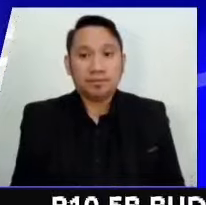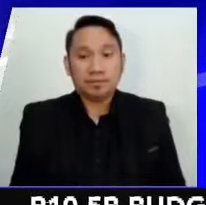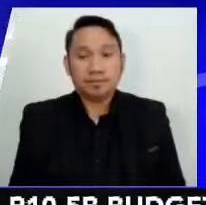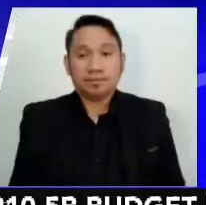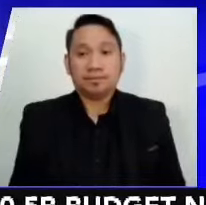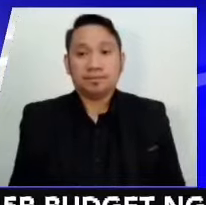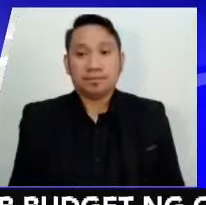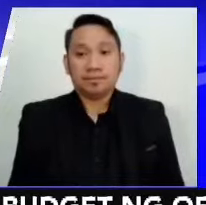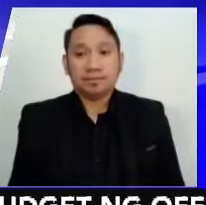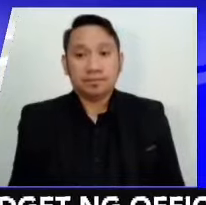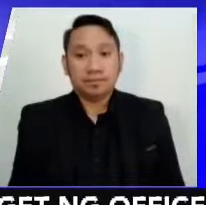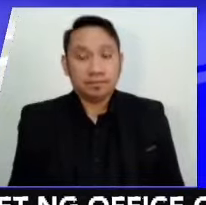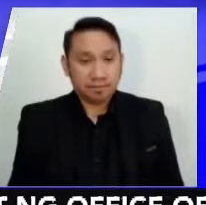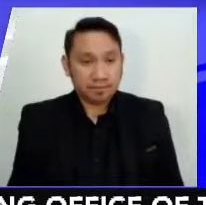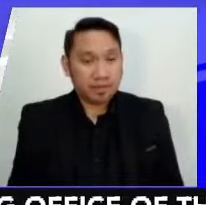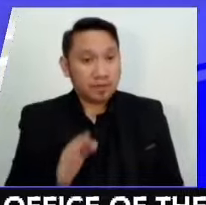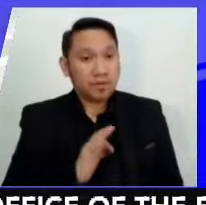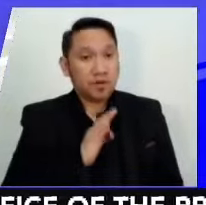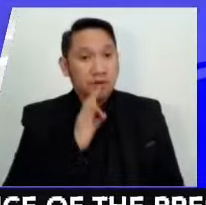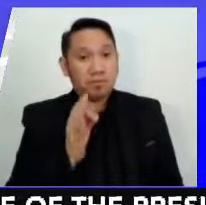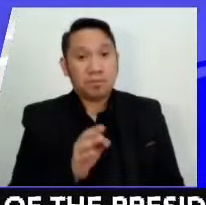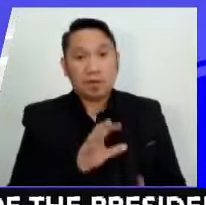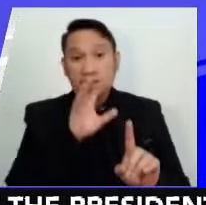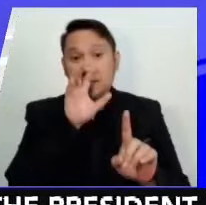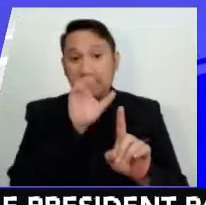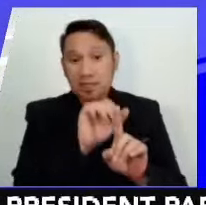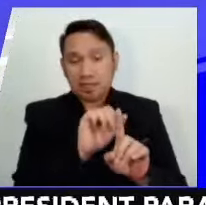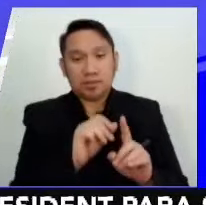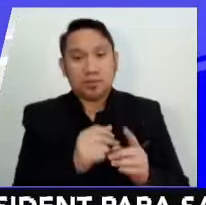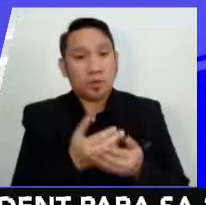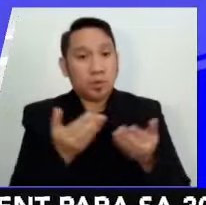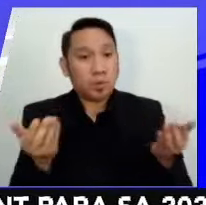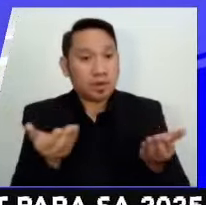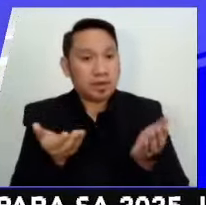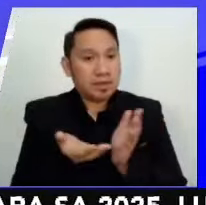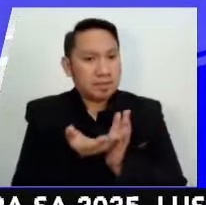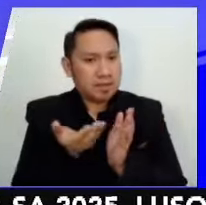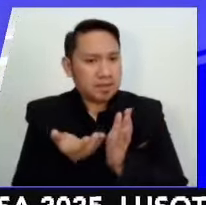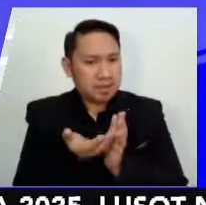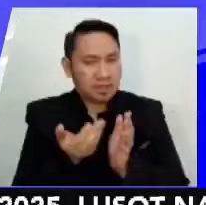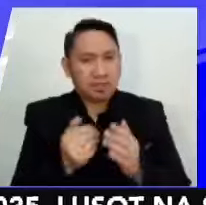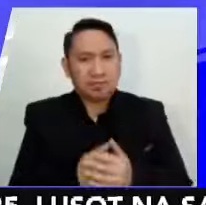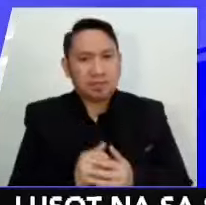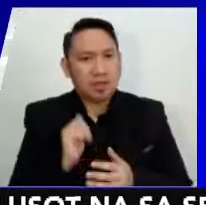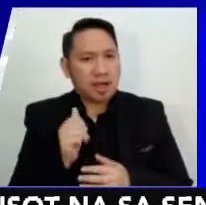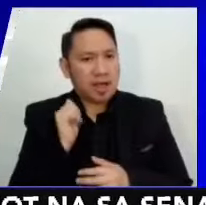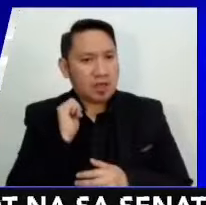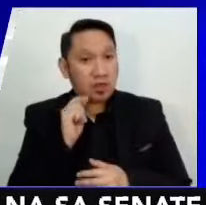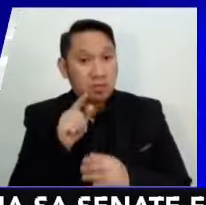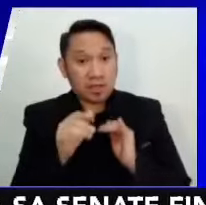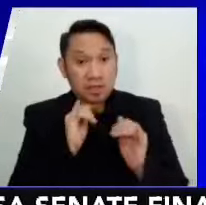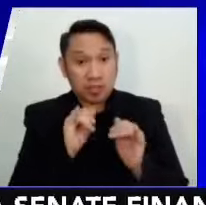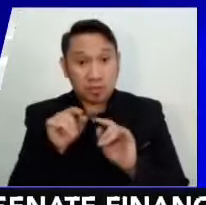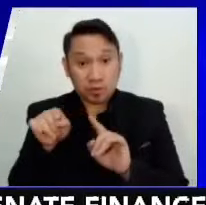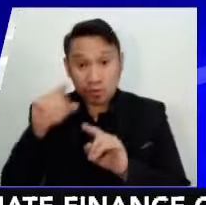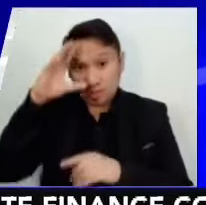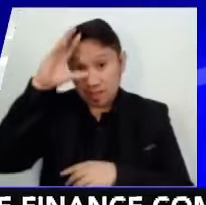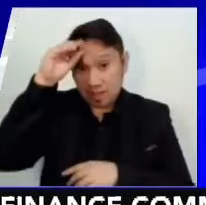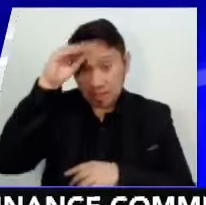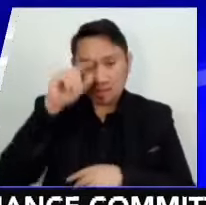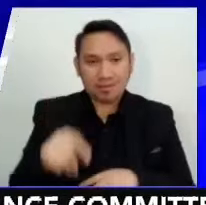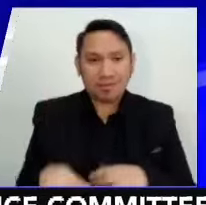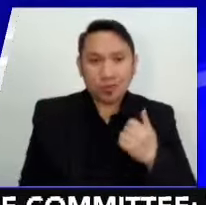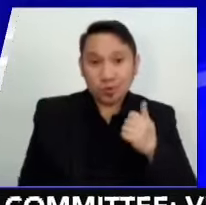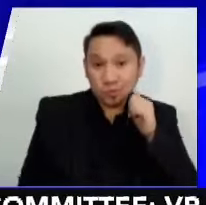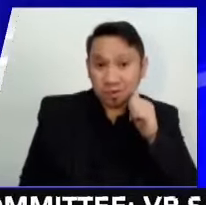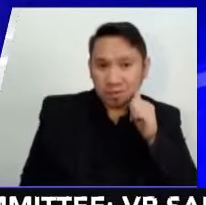Dalawa naman ang inaresto sa drug buy-bust operation sa Pasig. Tumanggi magbigay ng pahayag ang lalaking suspect. Ang babae naman, iginiit na